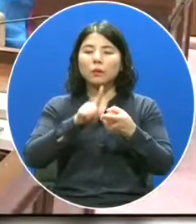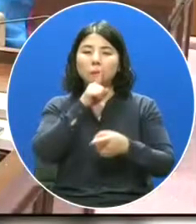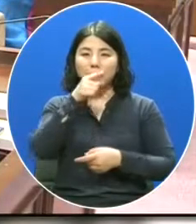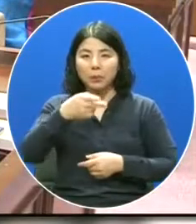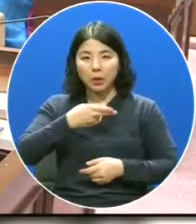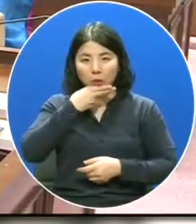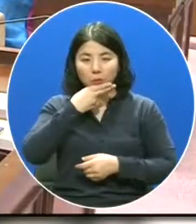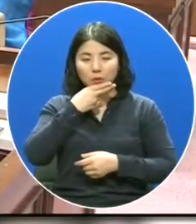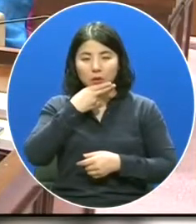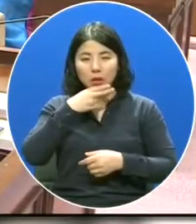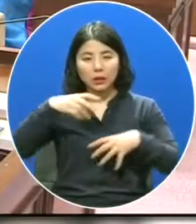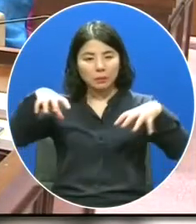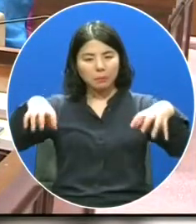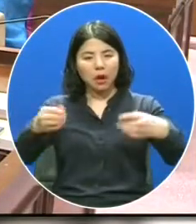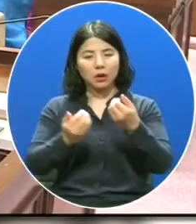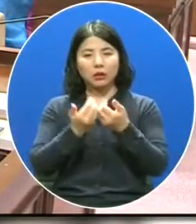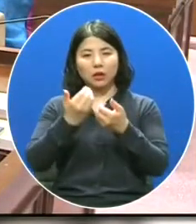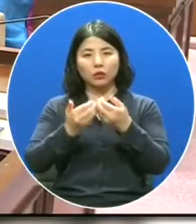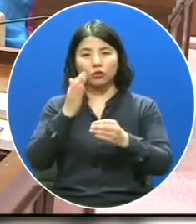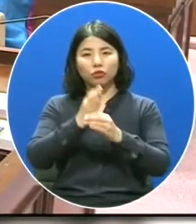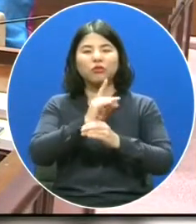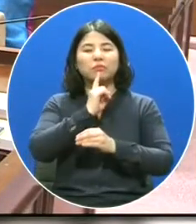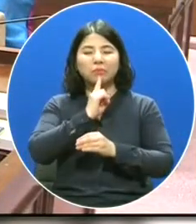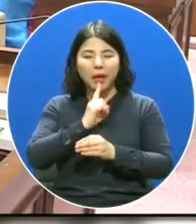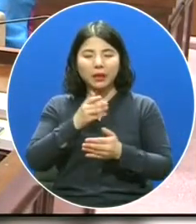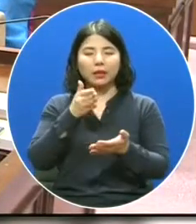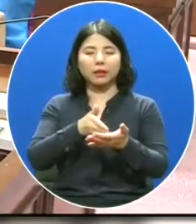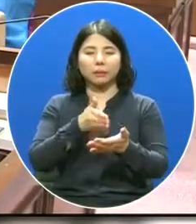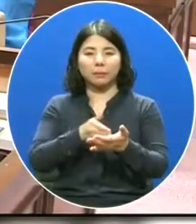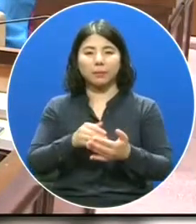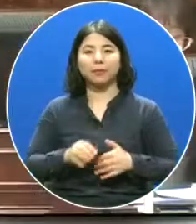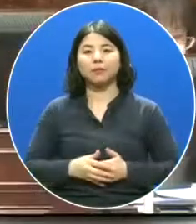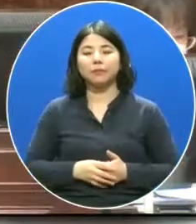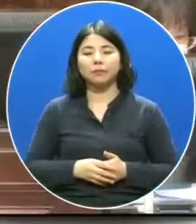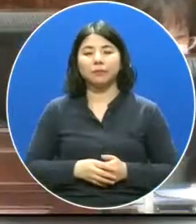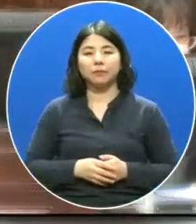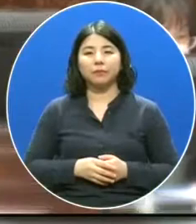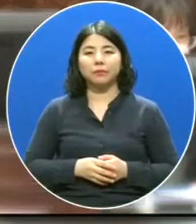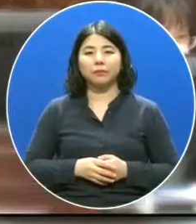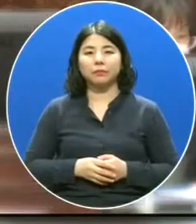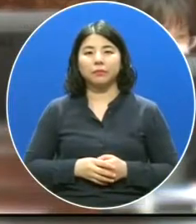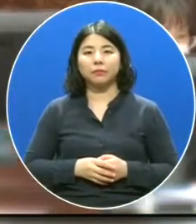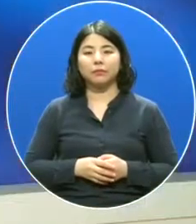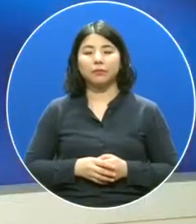없이 양측이 갈등하고 있다는 점만 보도하고 있습니다.